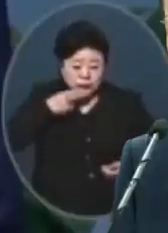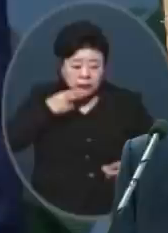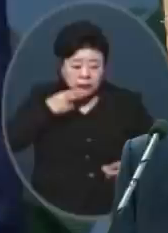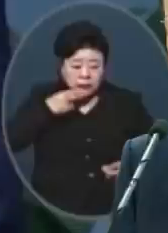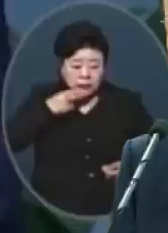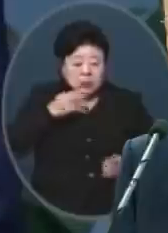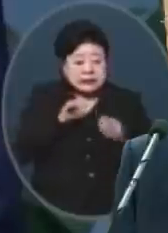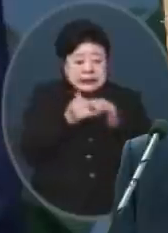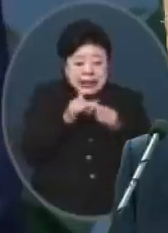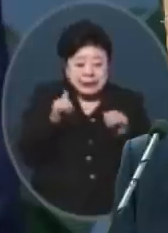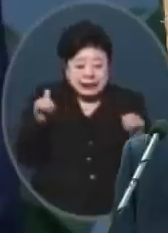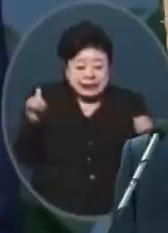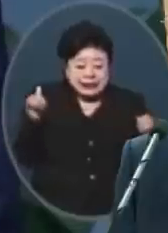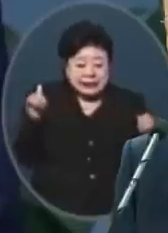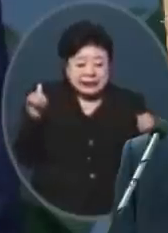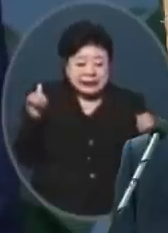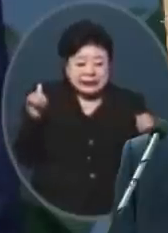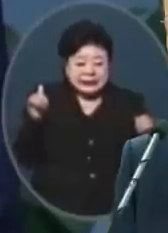사람이